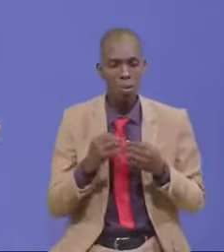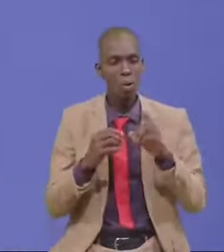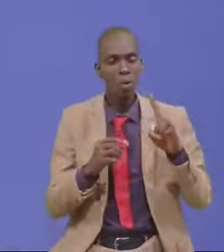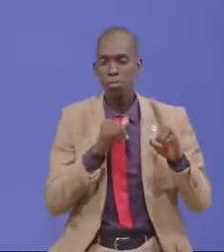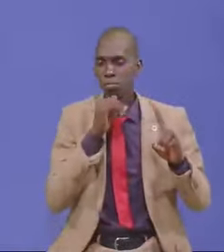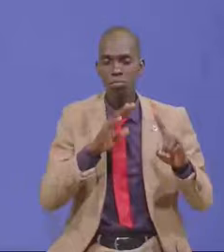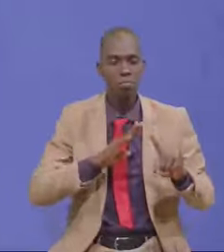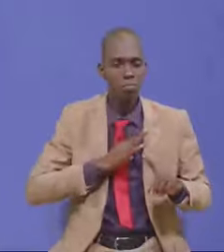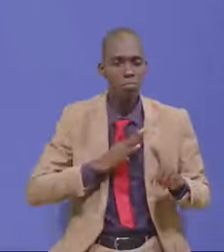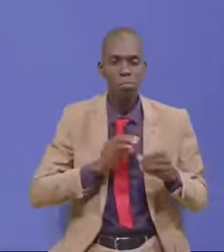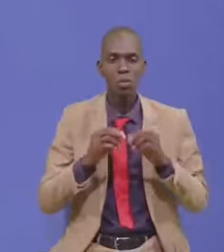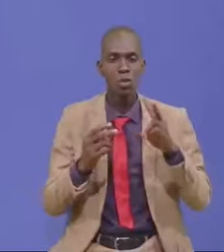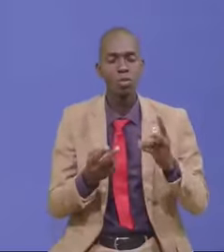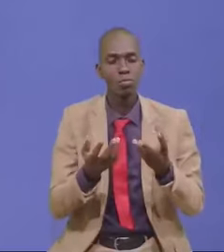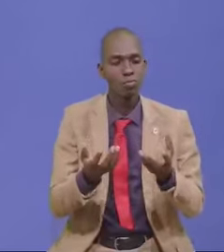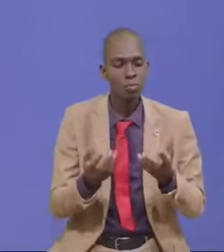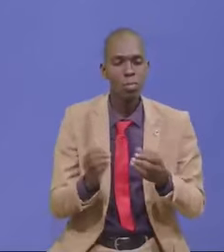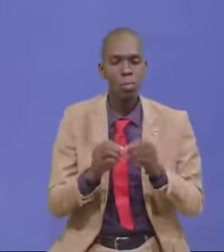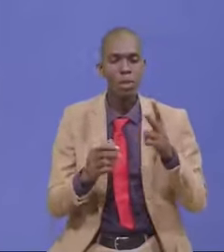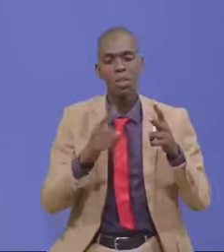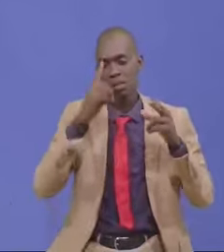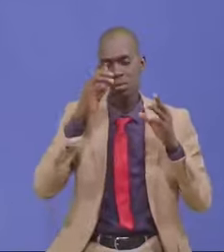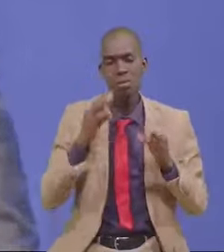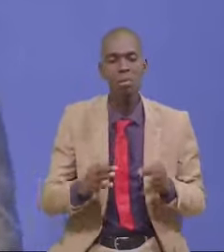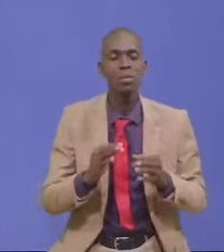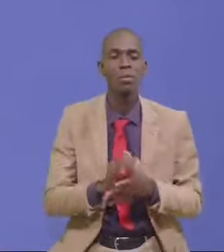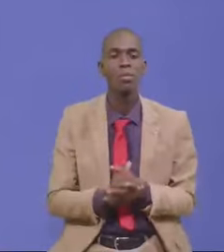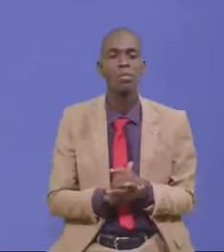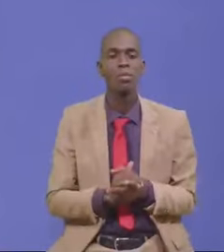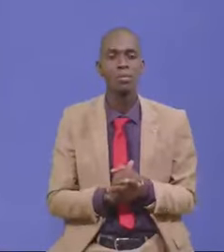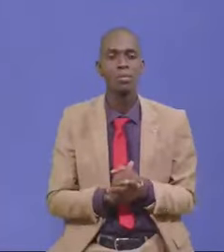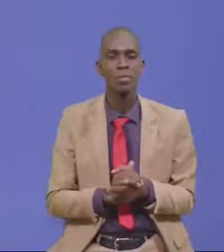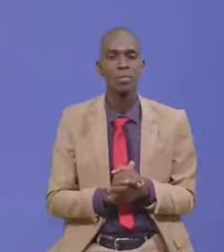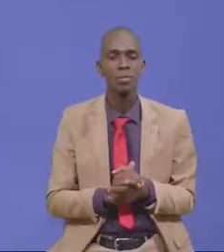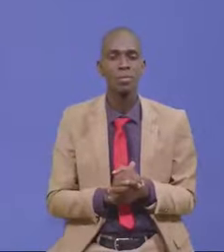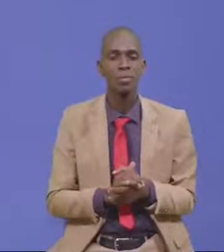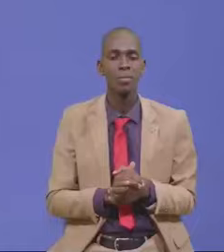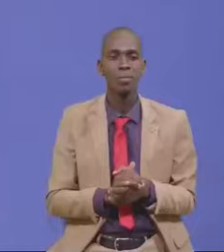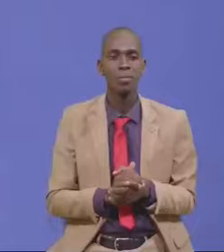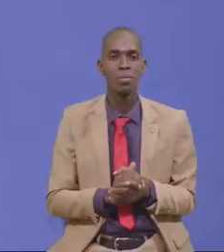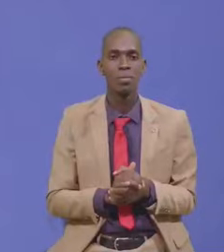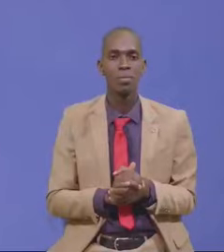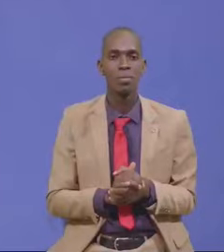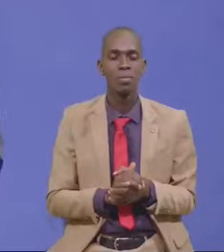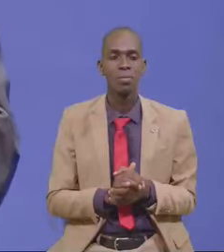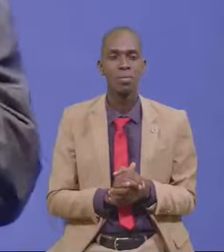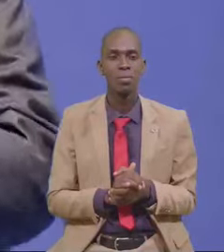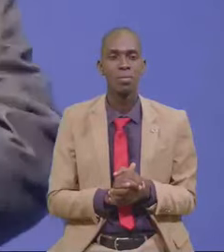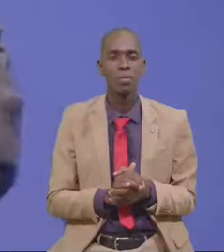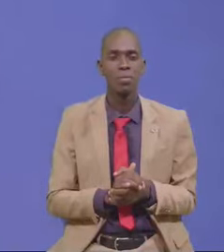Et pour avoir donc ce qu'il faut, pour acheter quoi que ce soit dans n'importe quel pays, il faut l'insatisfaction, le désir et la décision.